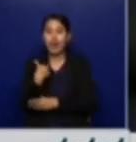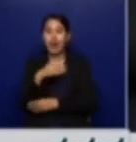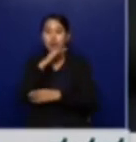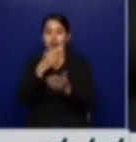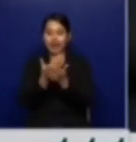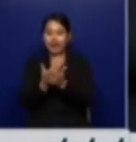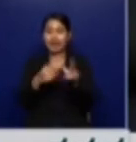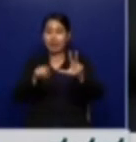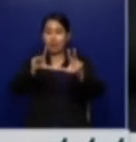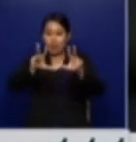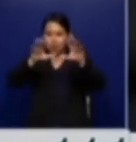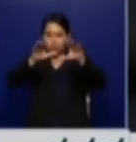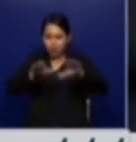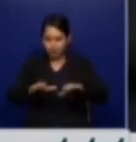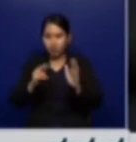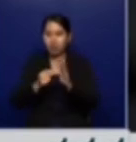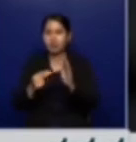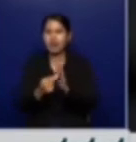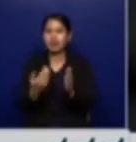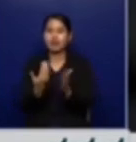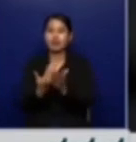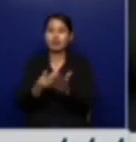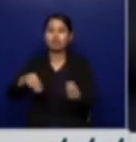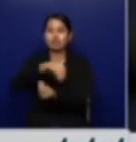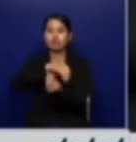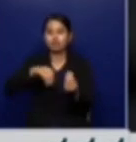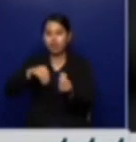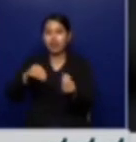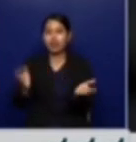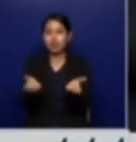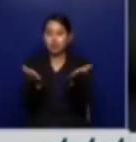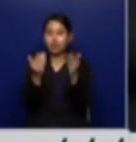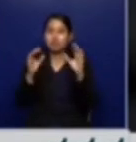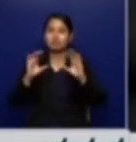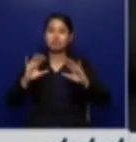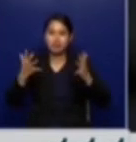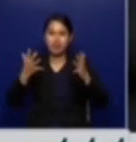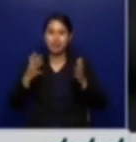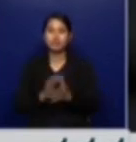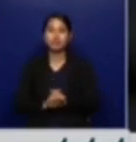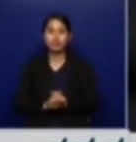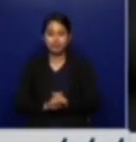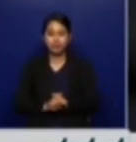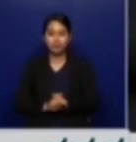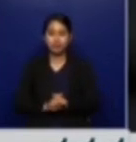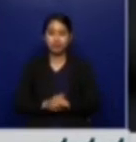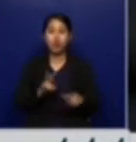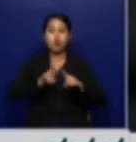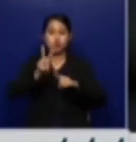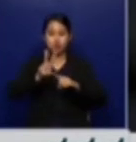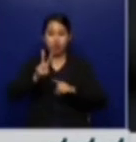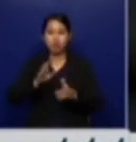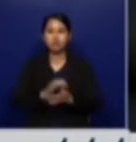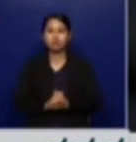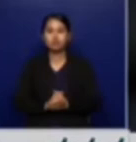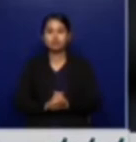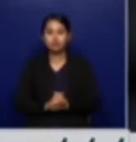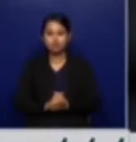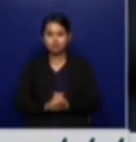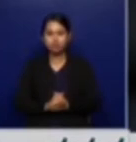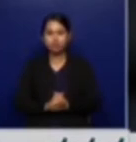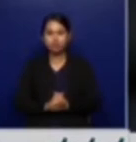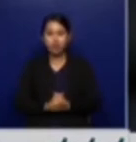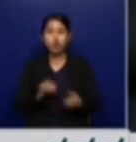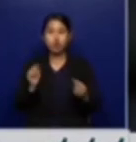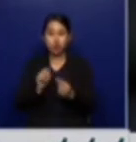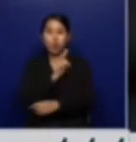าเม็ดเงินที่ลดลงก็จะไม่กระตุ้นเศรษฐกิจอันที่2ครับเขาบอกว่าต้องตอบสนองต่อเรื่องศักยภาพของด้านสาธารณ